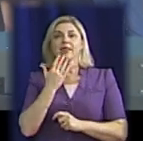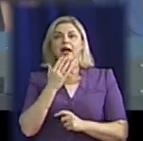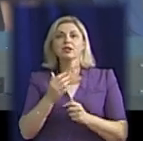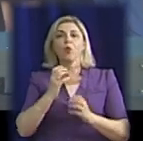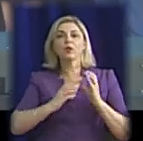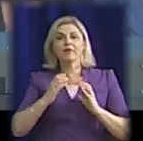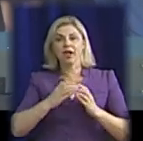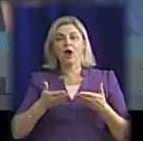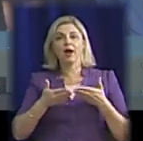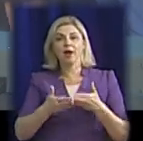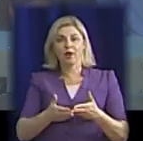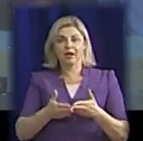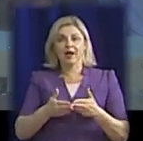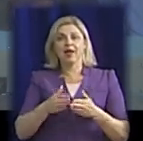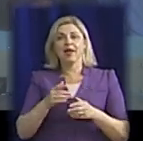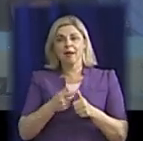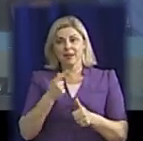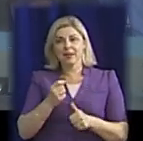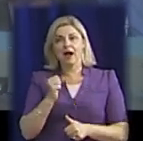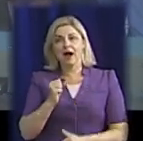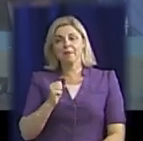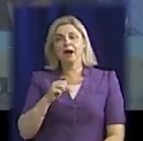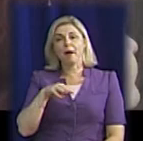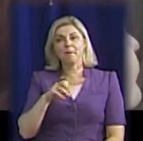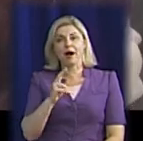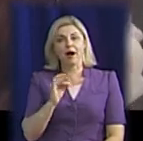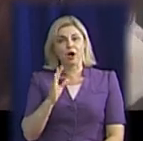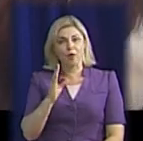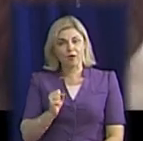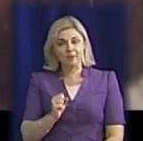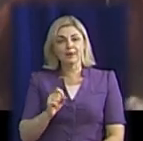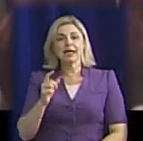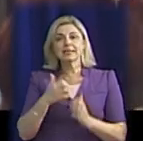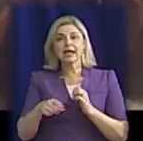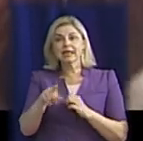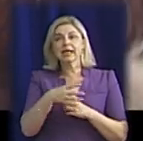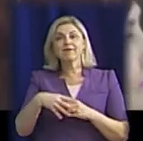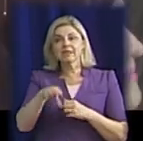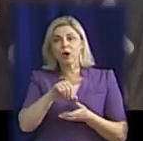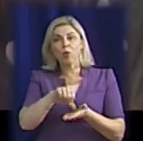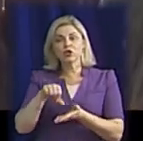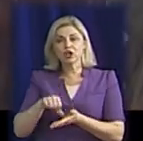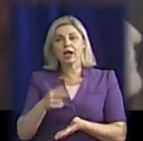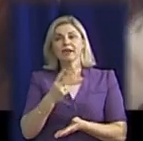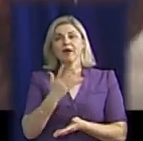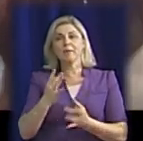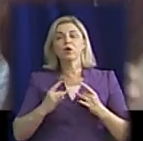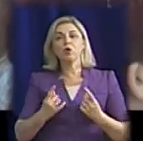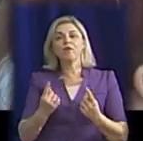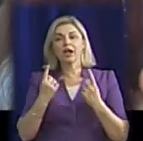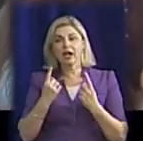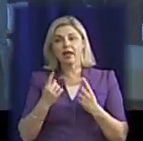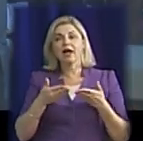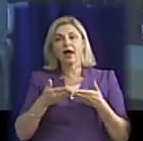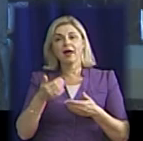університету кораблебудування імені адмірала Макарова. За абсолютну швидкість серед усіх екіпажів учасників 25-ї ювілейної